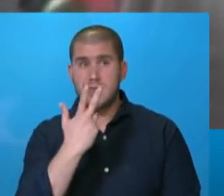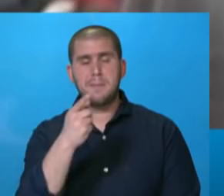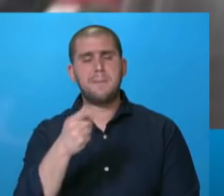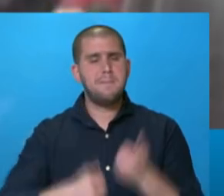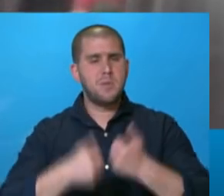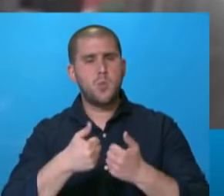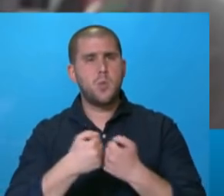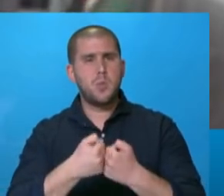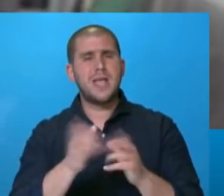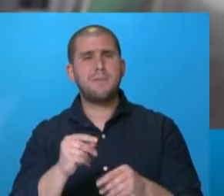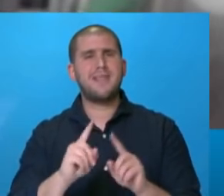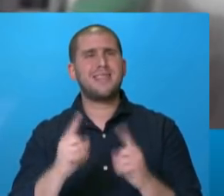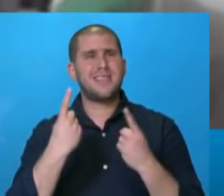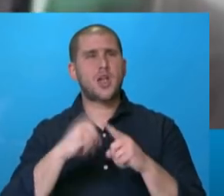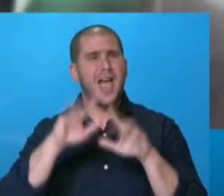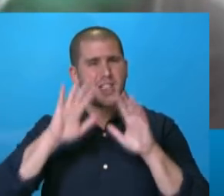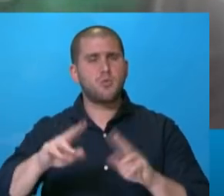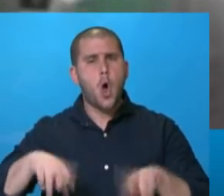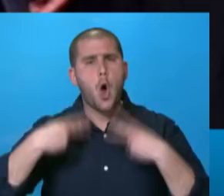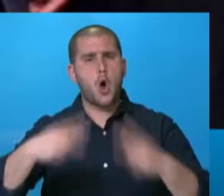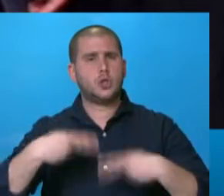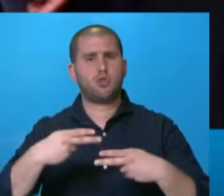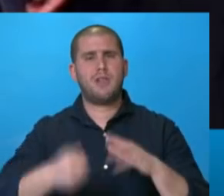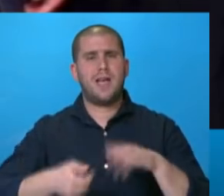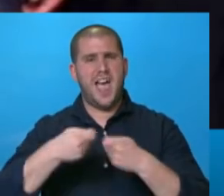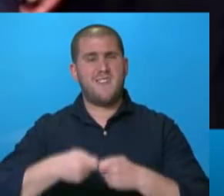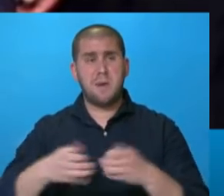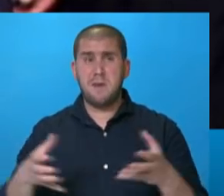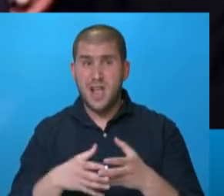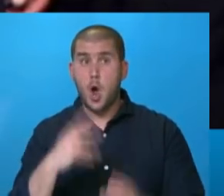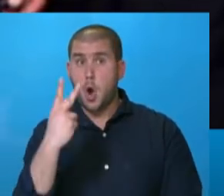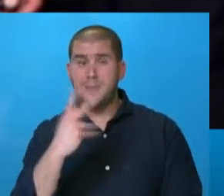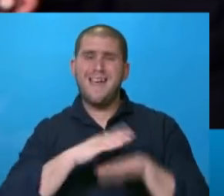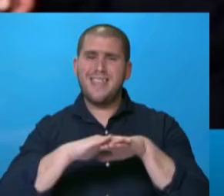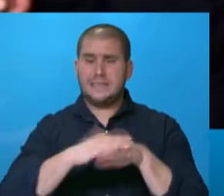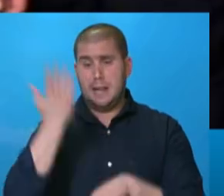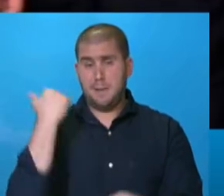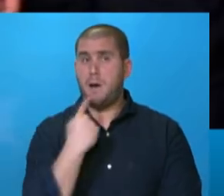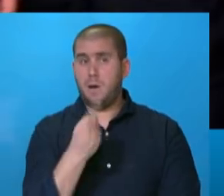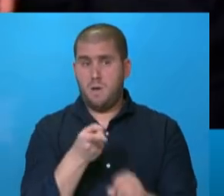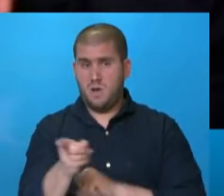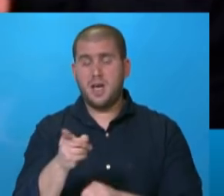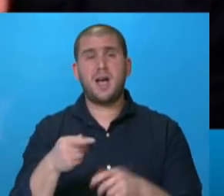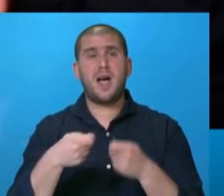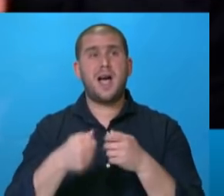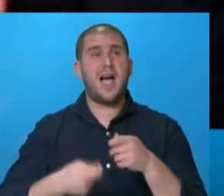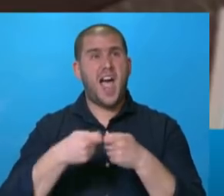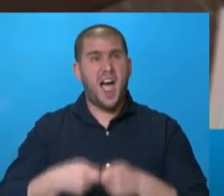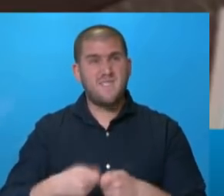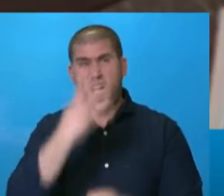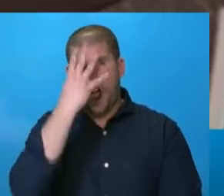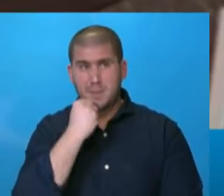מתמודדים עם תקריות אנטישמיות חוזרות ונשנות של חברי המפלגה. קורבין עצמו התנצל בעבר שכינה את חברי חמאס וחיזבאללה